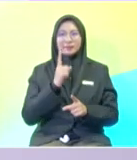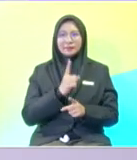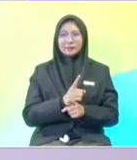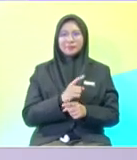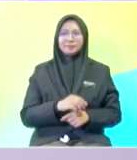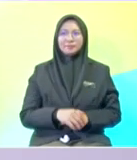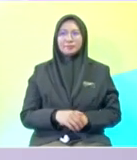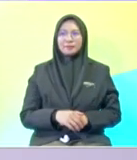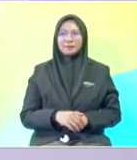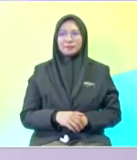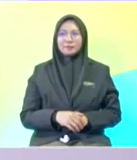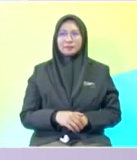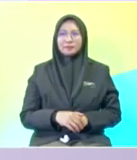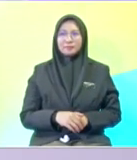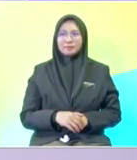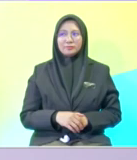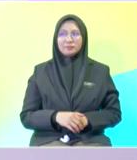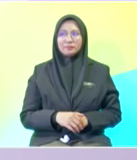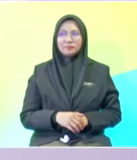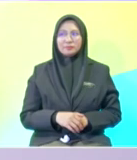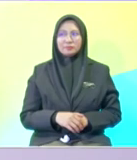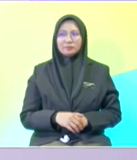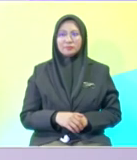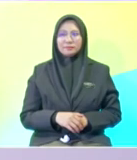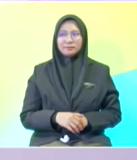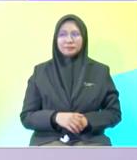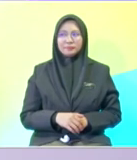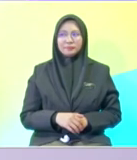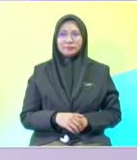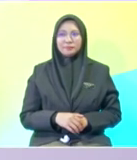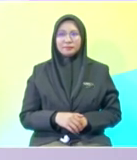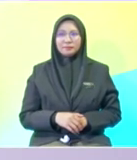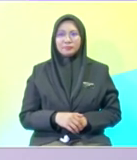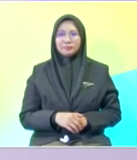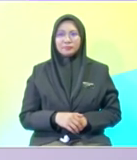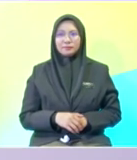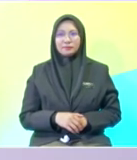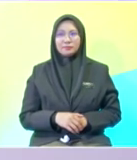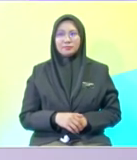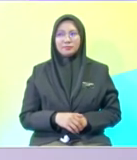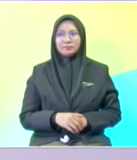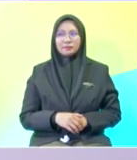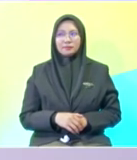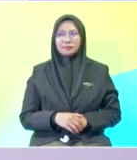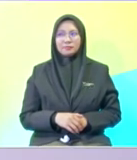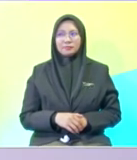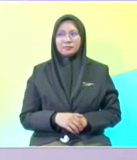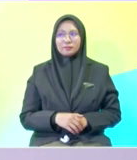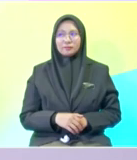jadi sebagai pesanan dan rumusan dalam pembelajaran kita pada hari ini yang pertama sekali eee